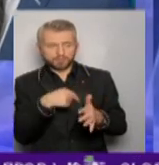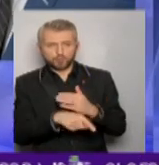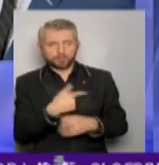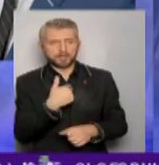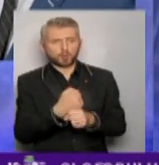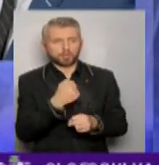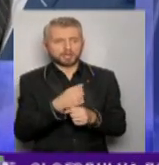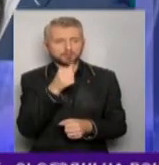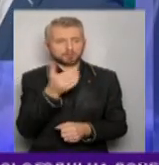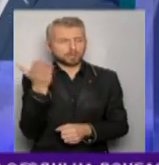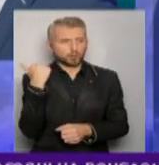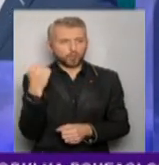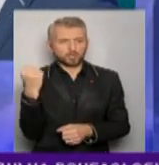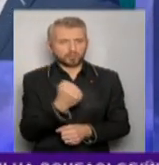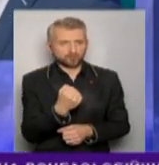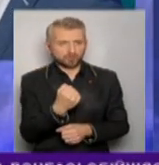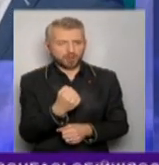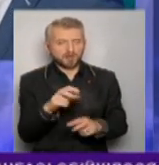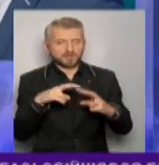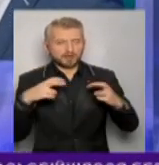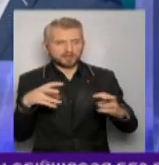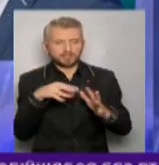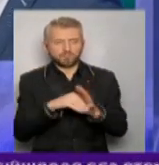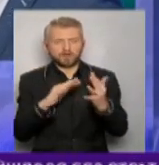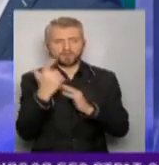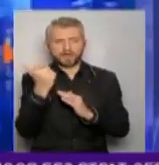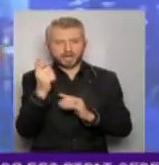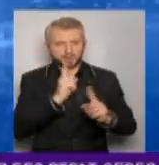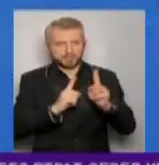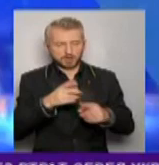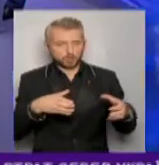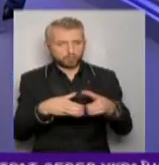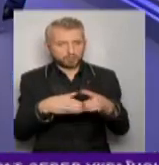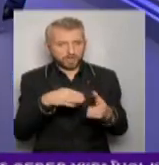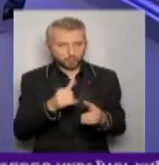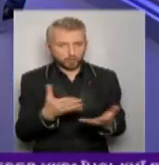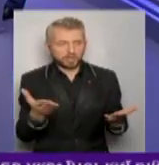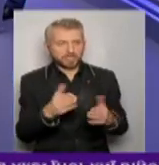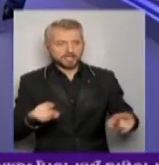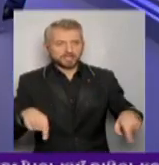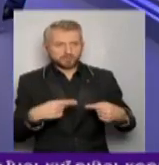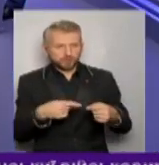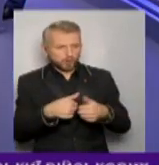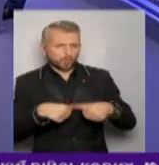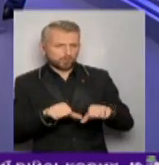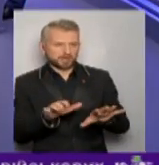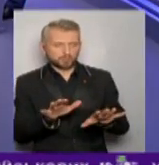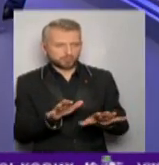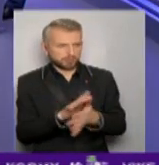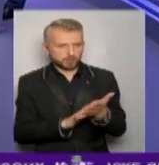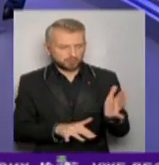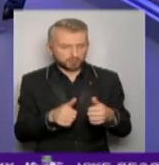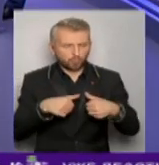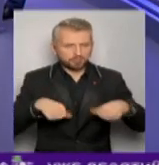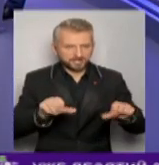робили минулого тижня засідання в Аграрній раді комітету, який створений комісією, перепрошую,